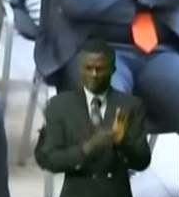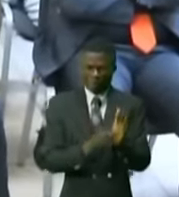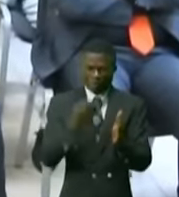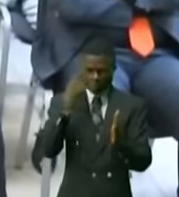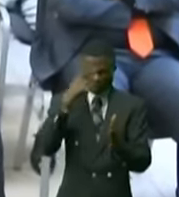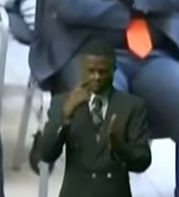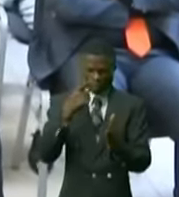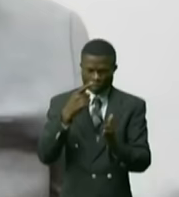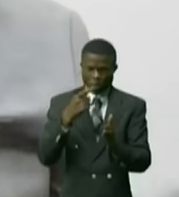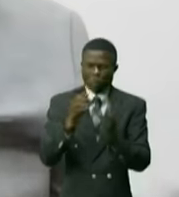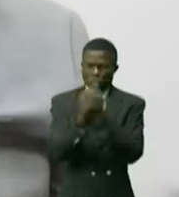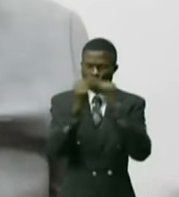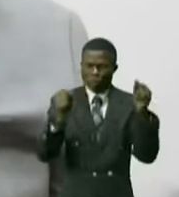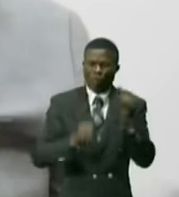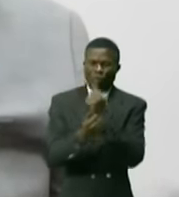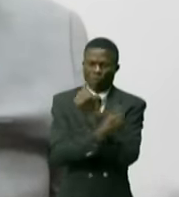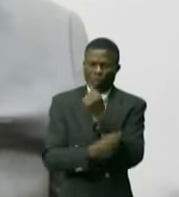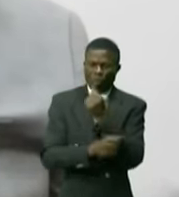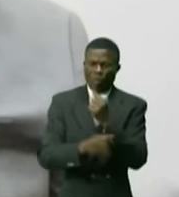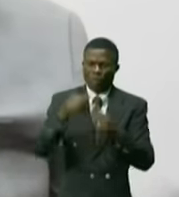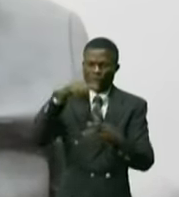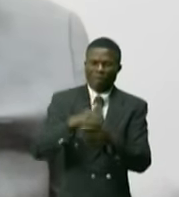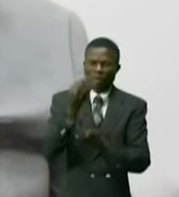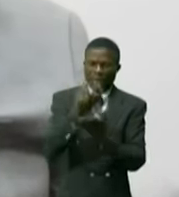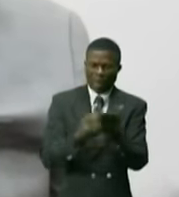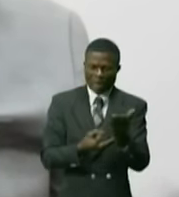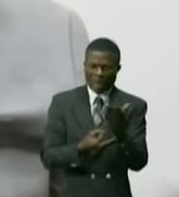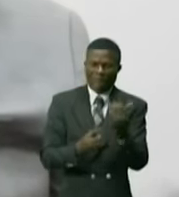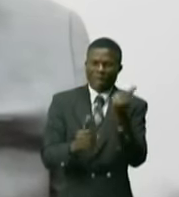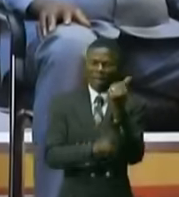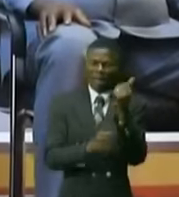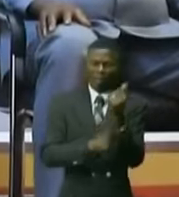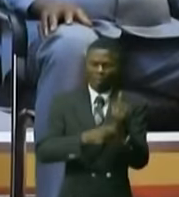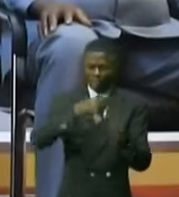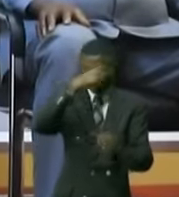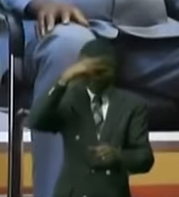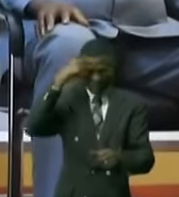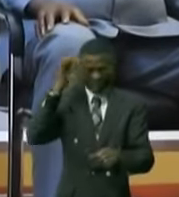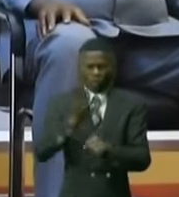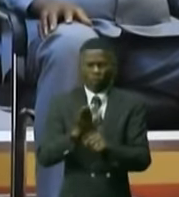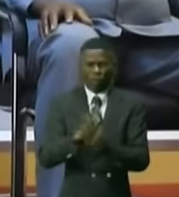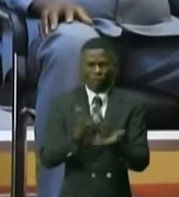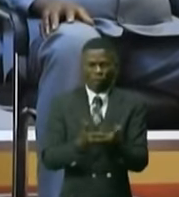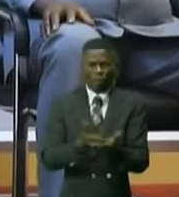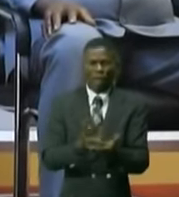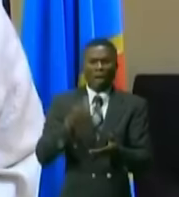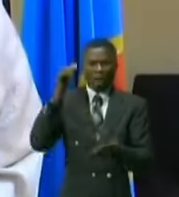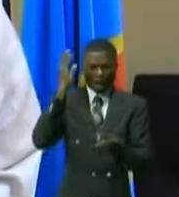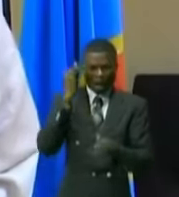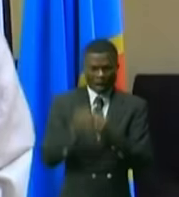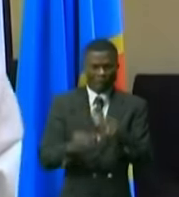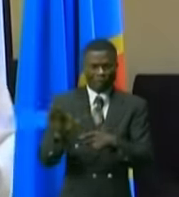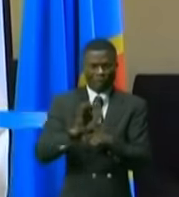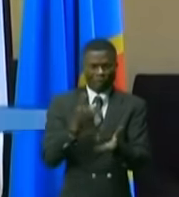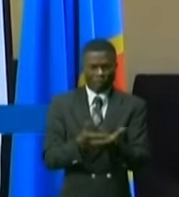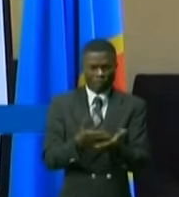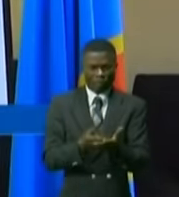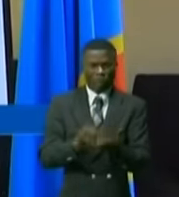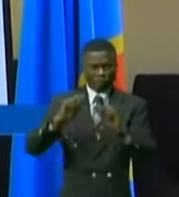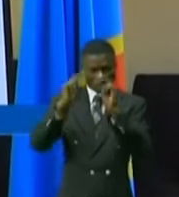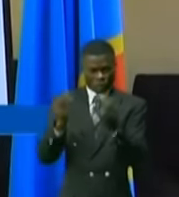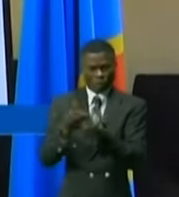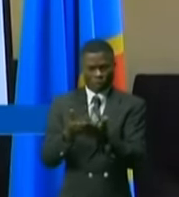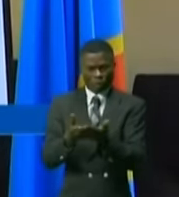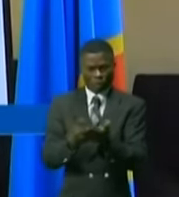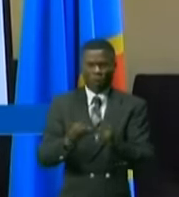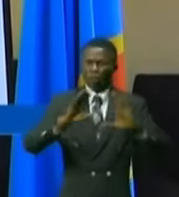sortir rapidement notre pays de la liste des pays sous surveillance renforcée. Après 4 jours de fructueux échange, la CNRF